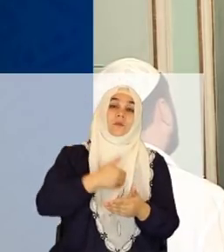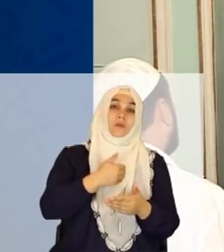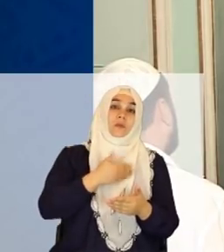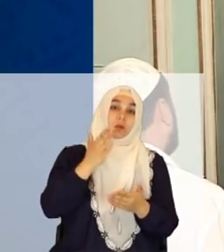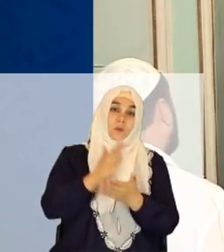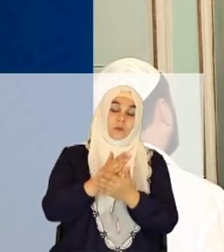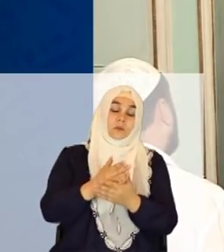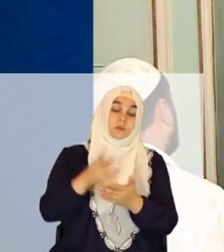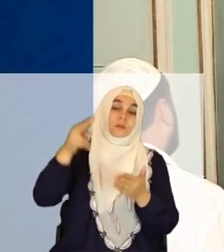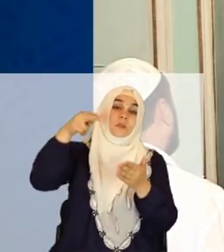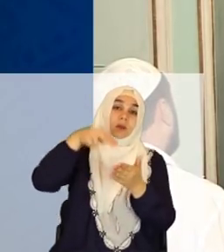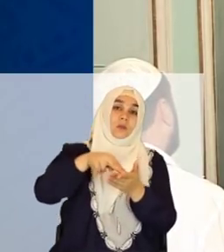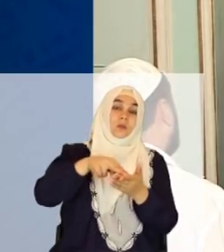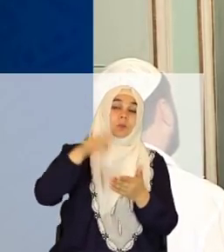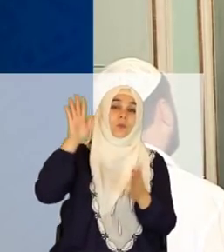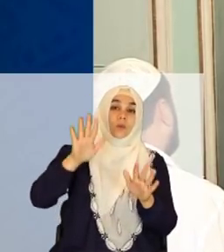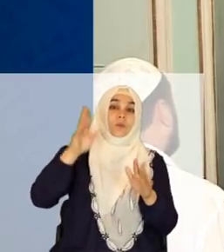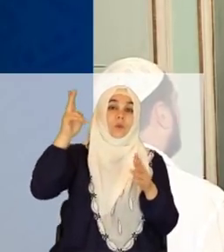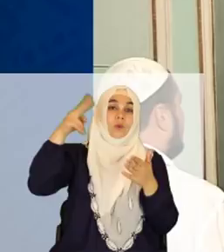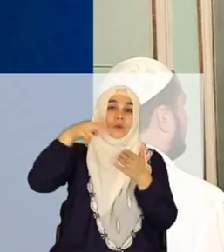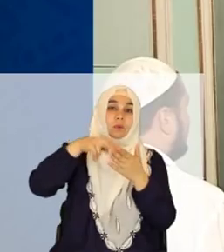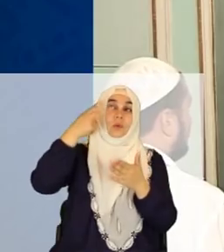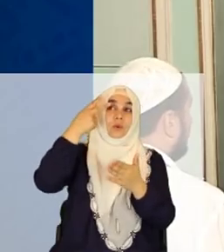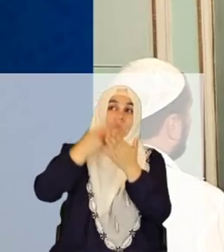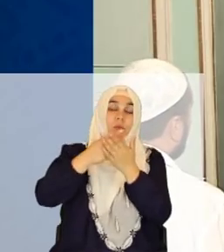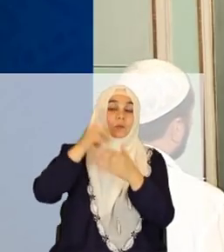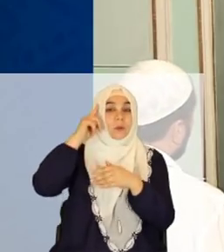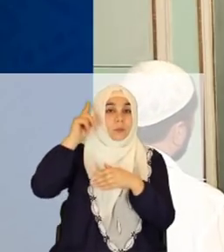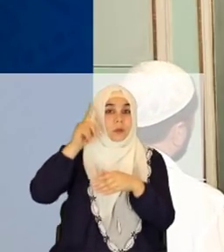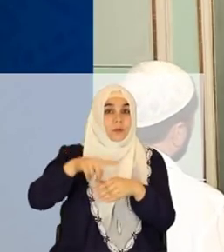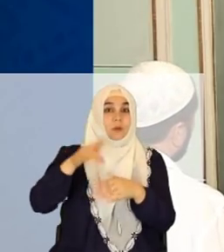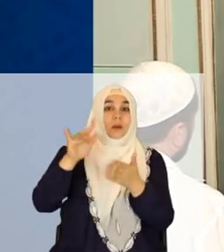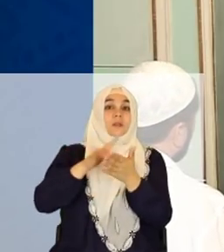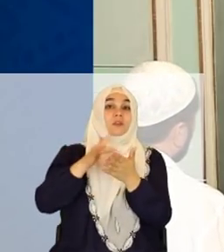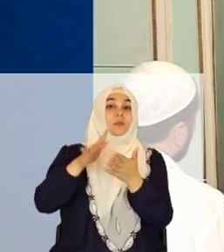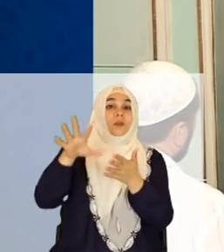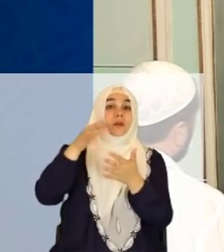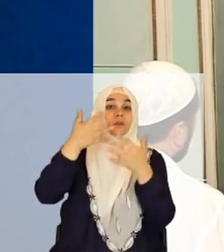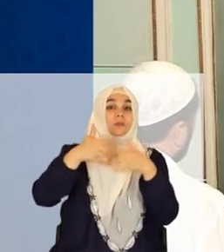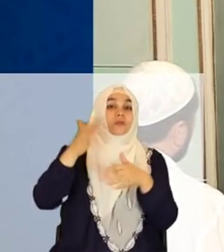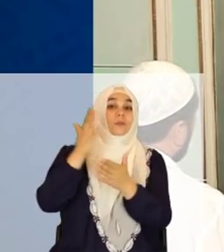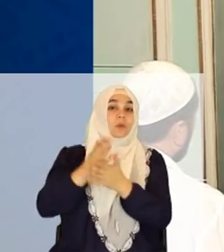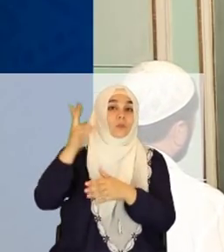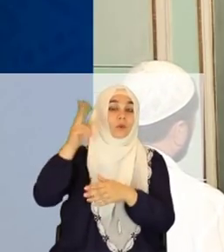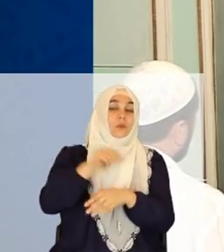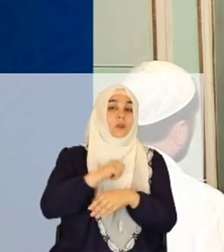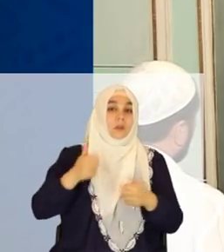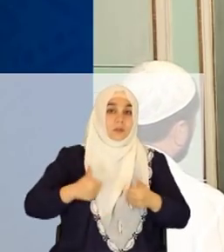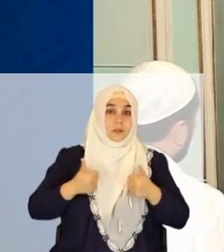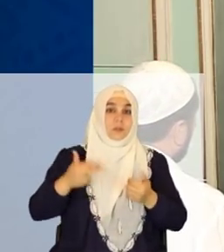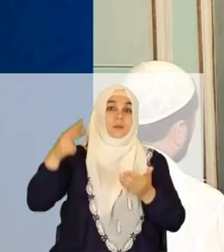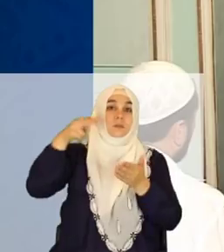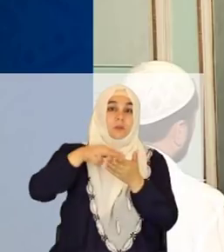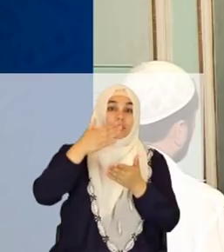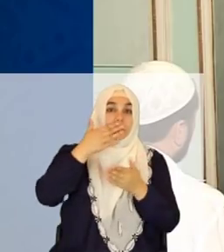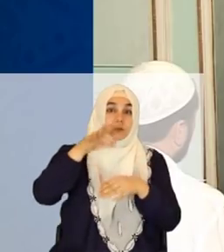turadi. Alloh uchun turadi. Alloh ko'rib turibdi, bilib turibdi, hisobini, kitobini qilib turibdi. Men turishim kerak,